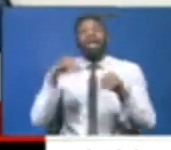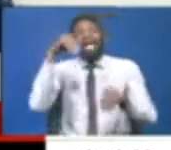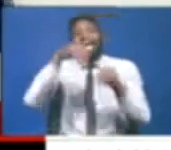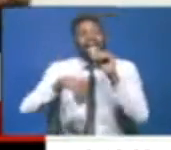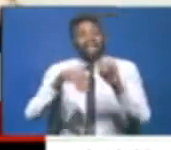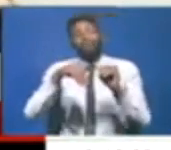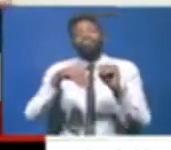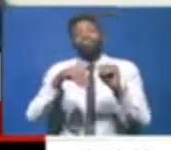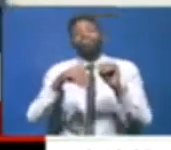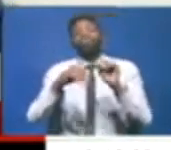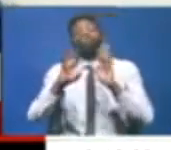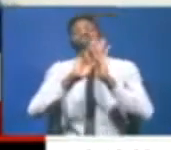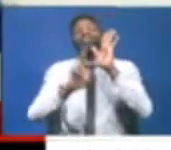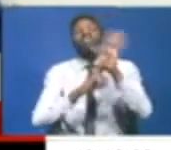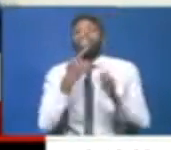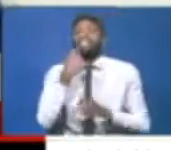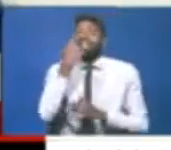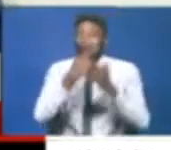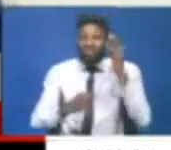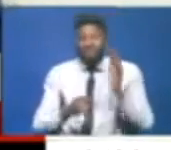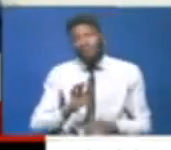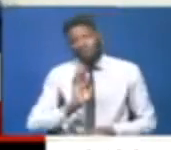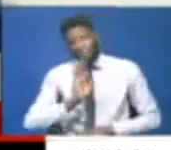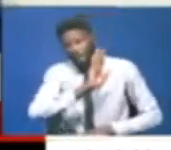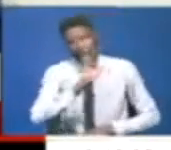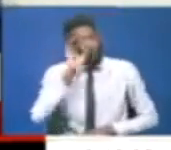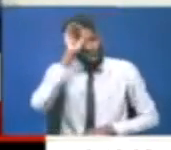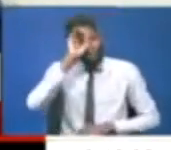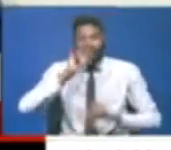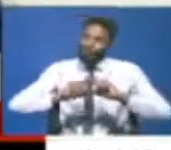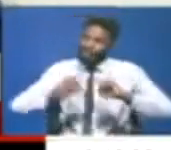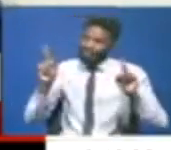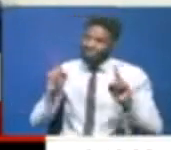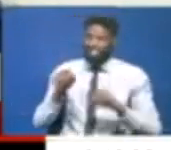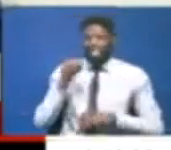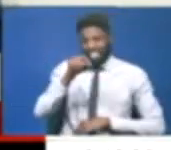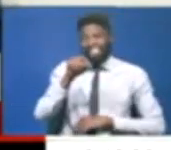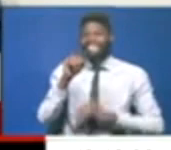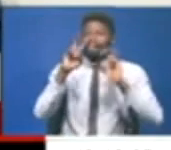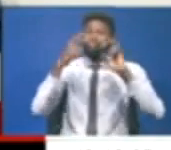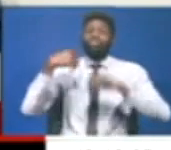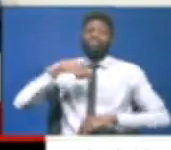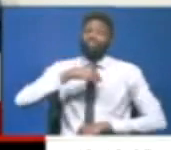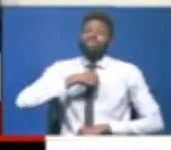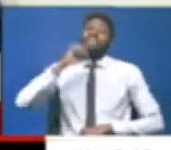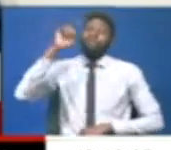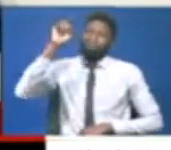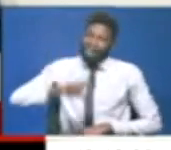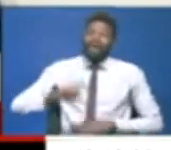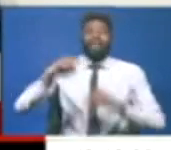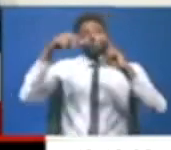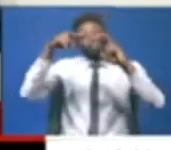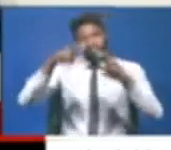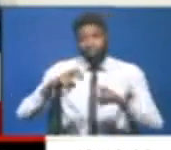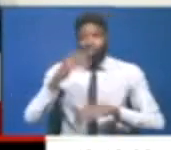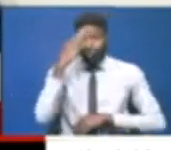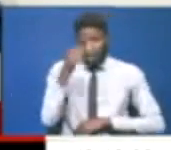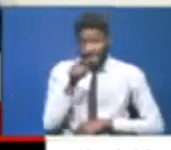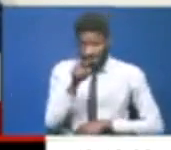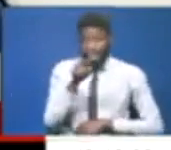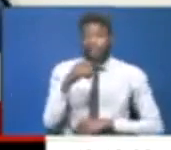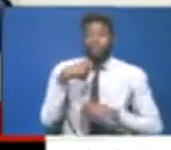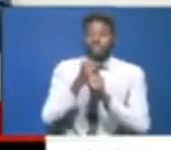na labda mtazamo tofauti, haya ndo mambo lazima tuyachunguze, manake yatakuwa msingi wa kesi ambazo zitapelekwa